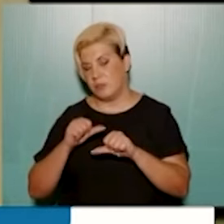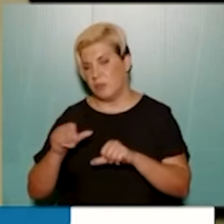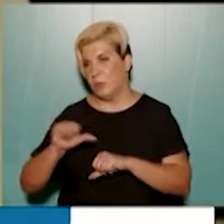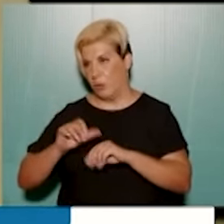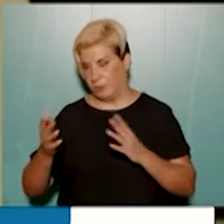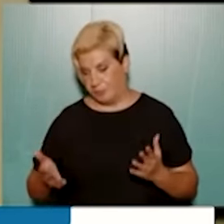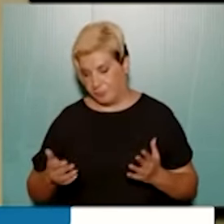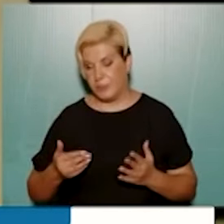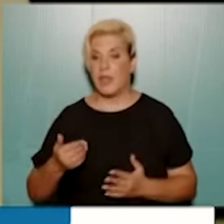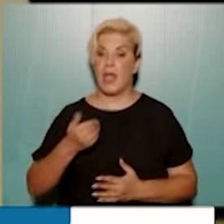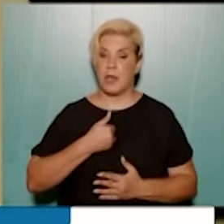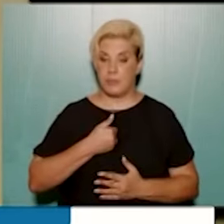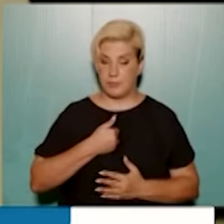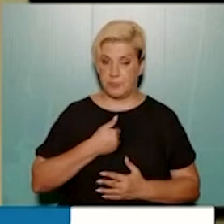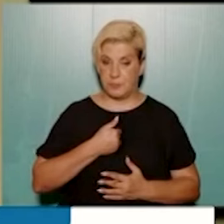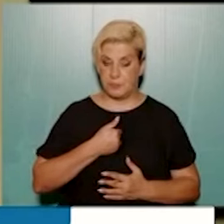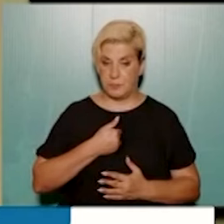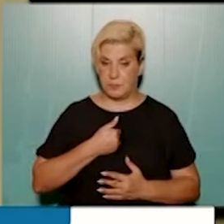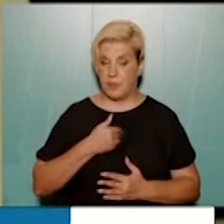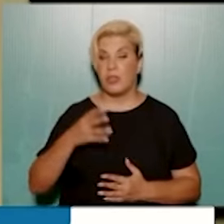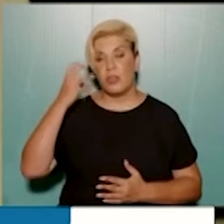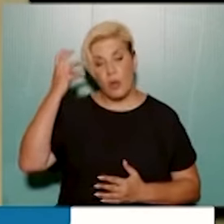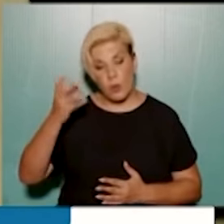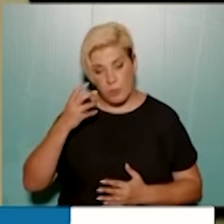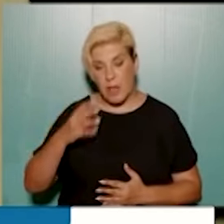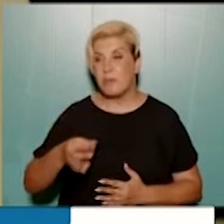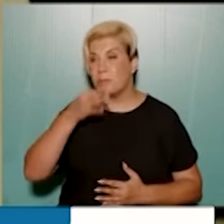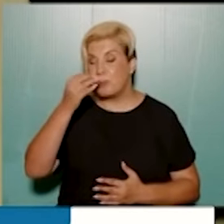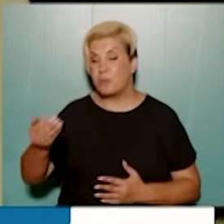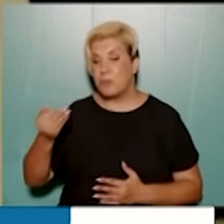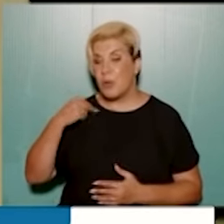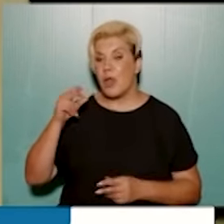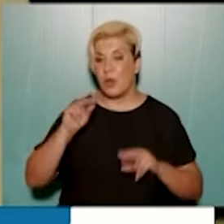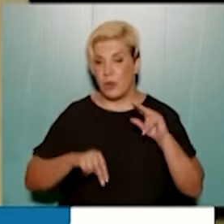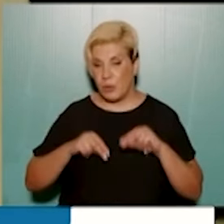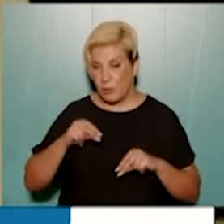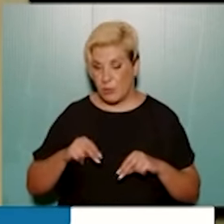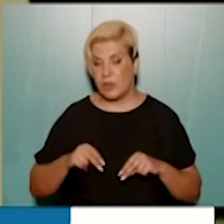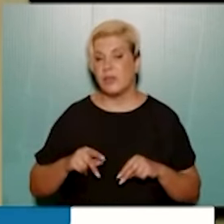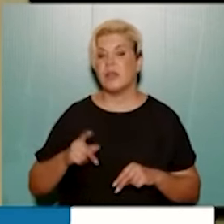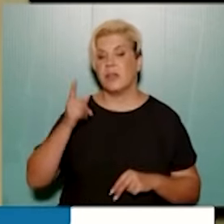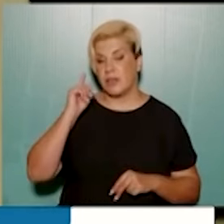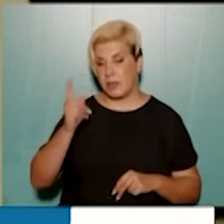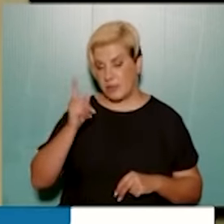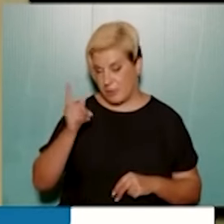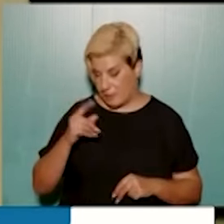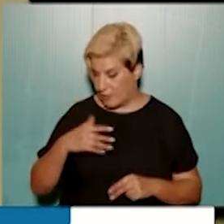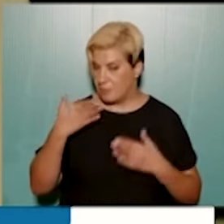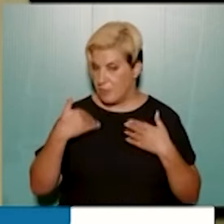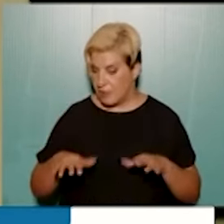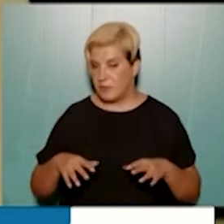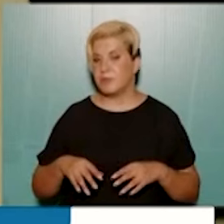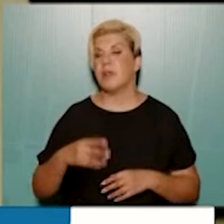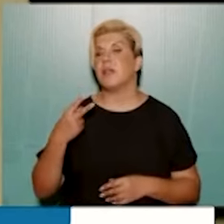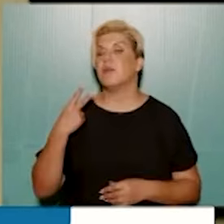πόλη. Λοιπόν, εμείς θεωρούμε ότι αυτά που λέγατε προεκλογικά, γι' αυτό και σας κάναμε και κριτική τότε, σαν παράταξη και υποψήφιο